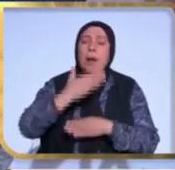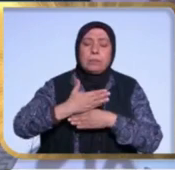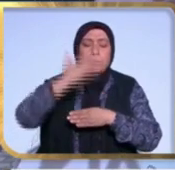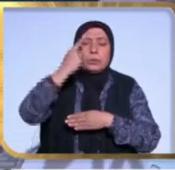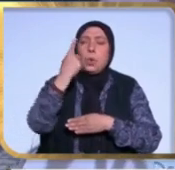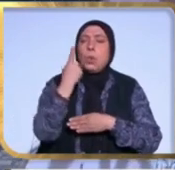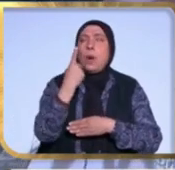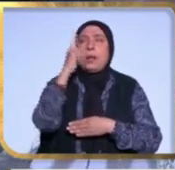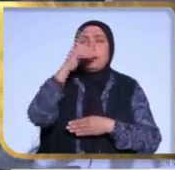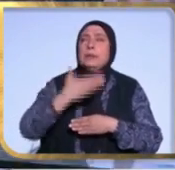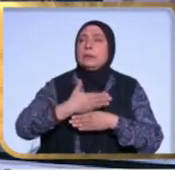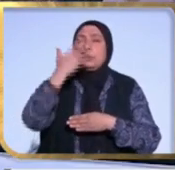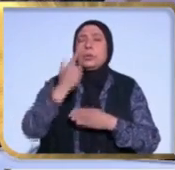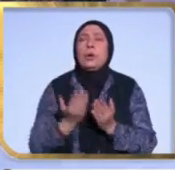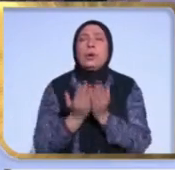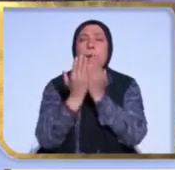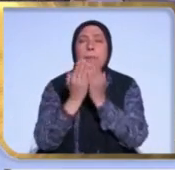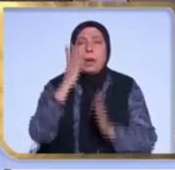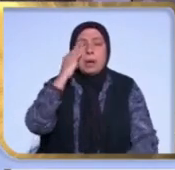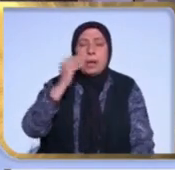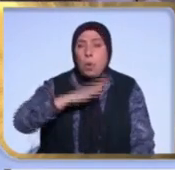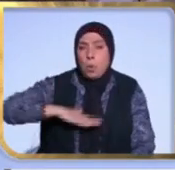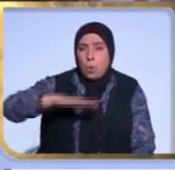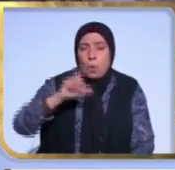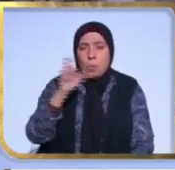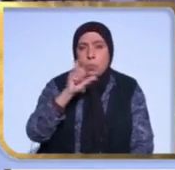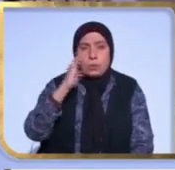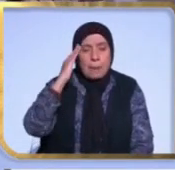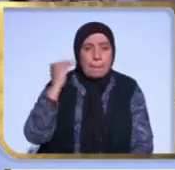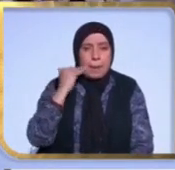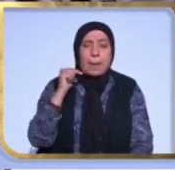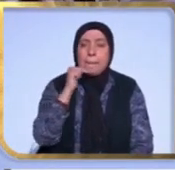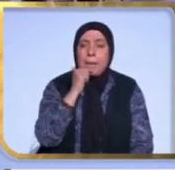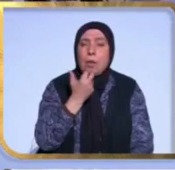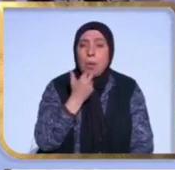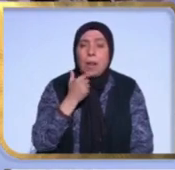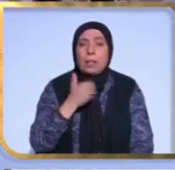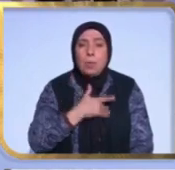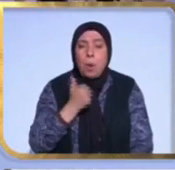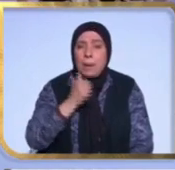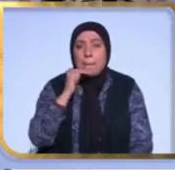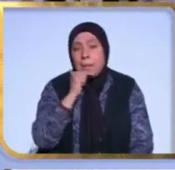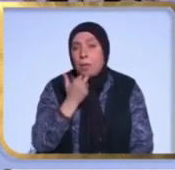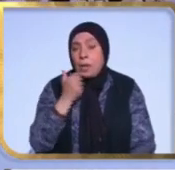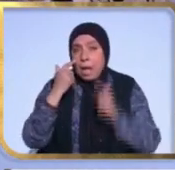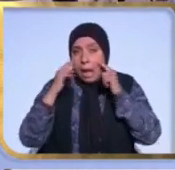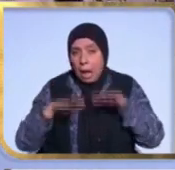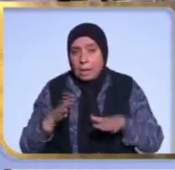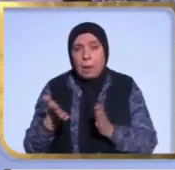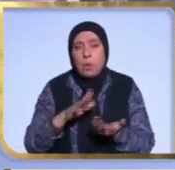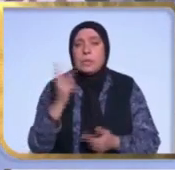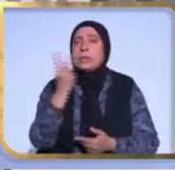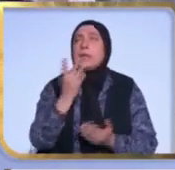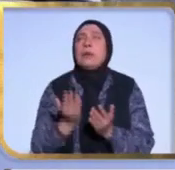دون الله كاشفة. اللهم اغفر للمسلمين والمسلمات والمؤمنين والمؤمنات الأحياء منهم